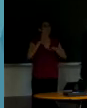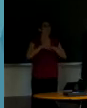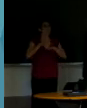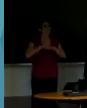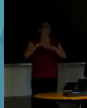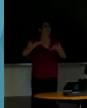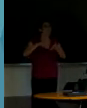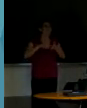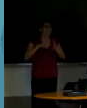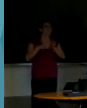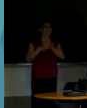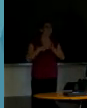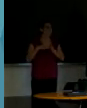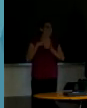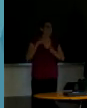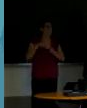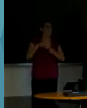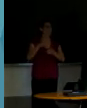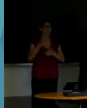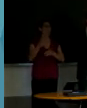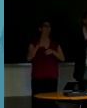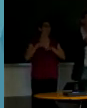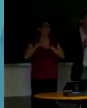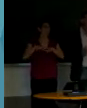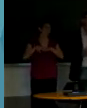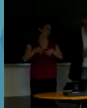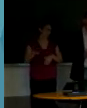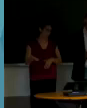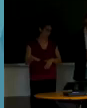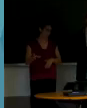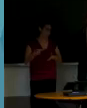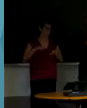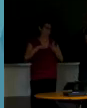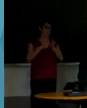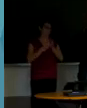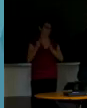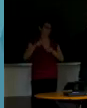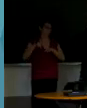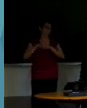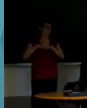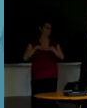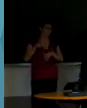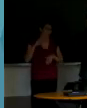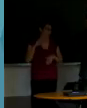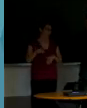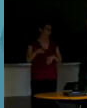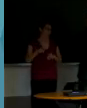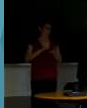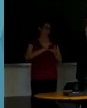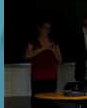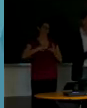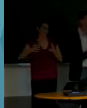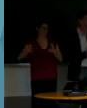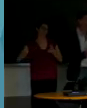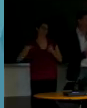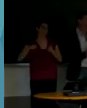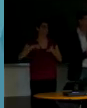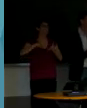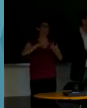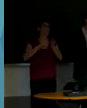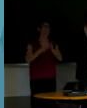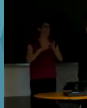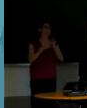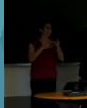tecniche che vanno verso l'economia del mare, e quindi le tecnologie per il mare sono declinate nell'ambito dell'ingegneria